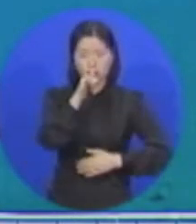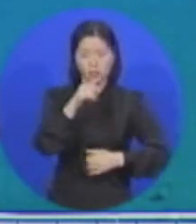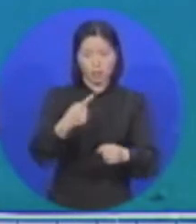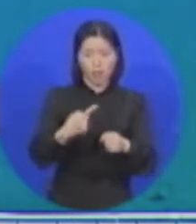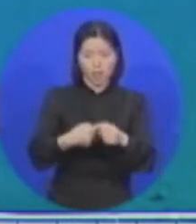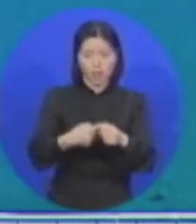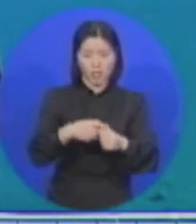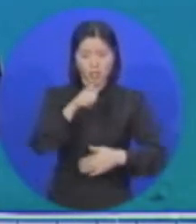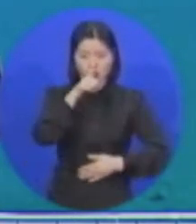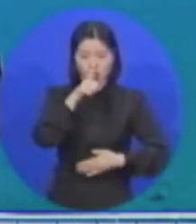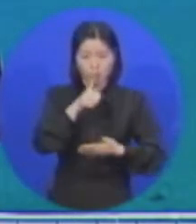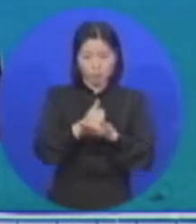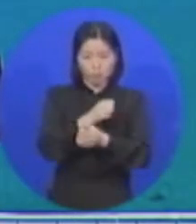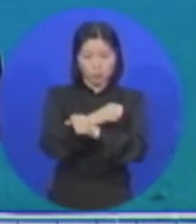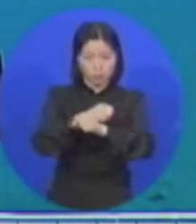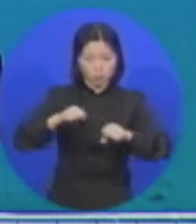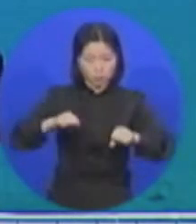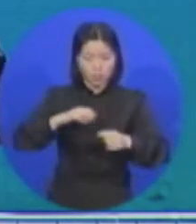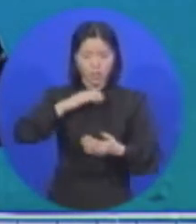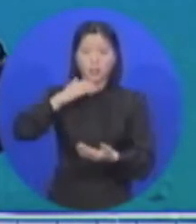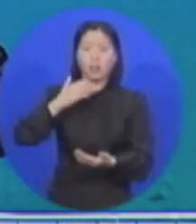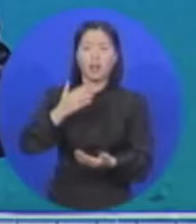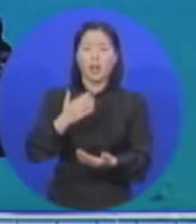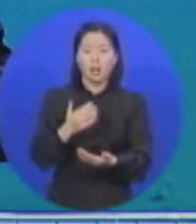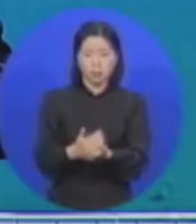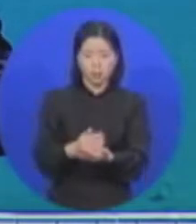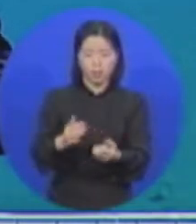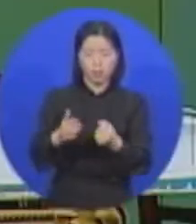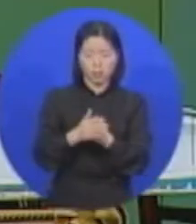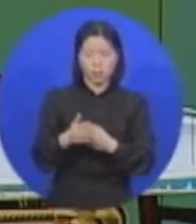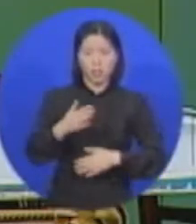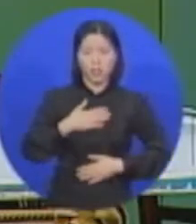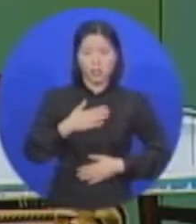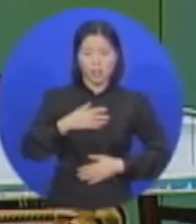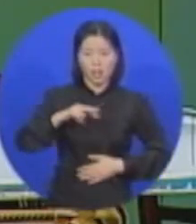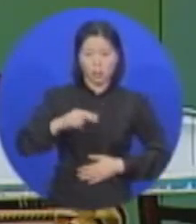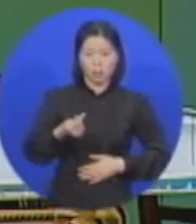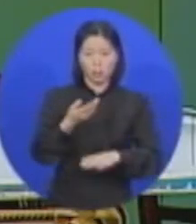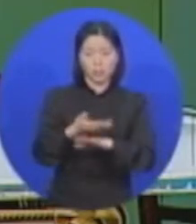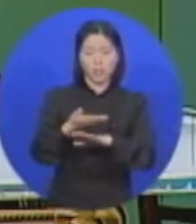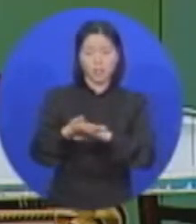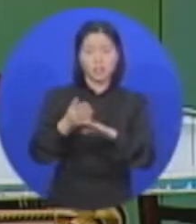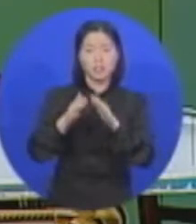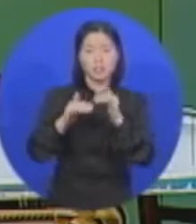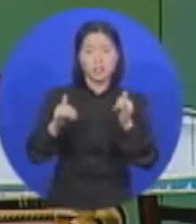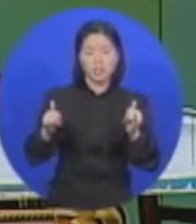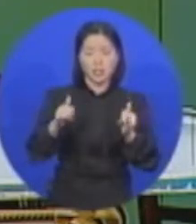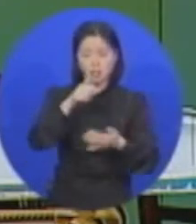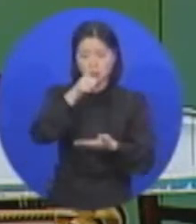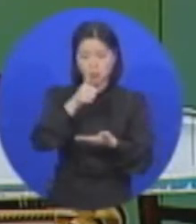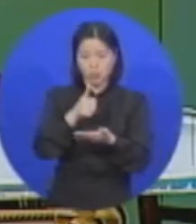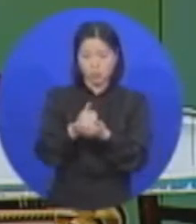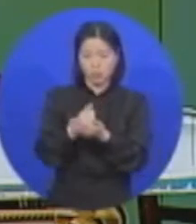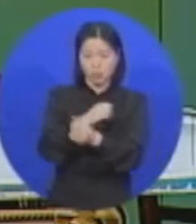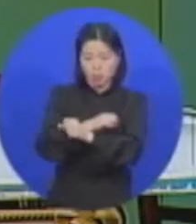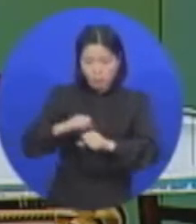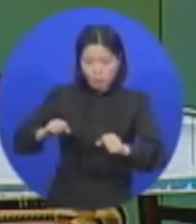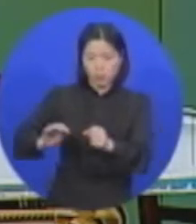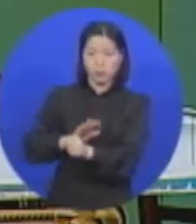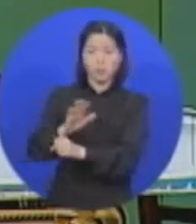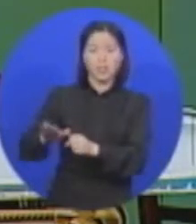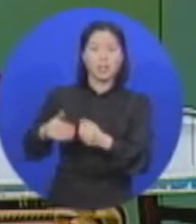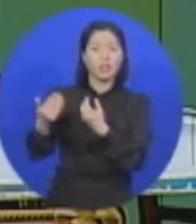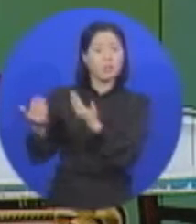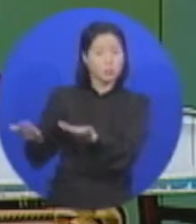속주의 감격 때문에 나도 다른 사람의 죄를 용서해주고 사랑 하게 되는거 또